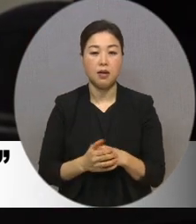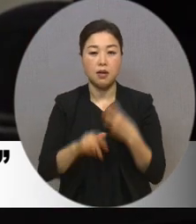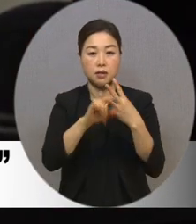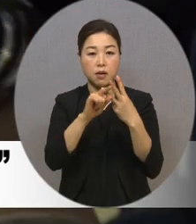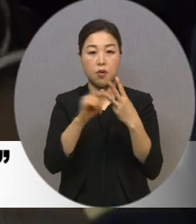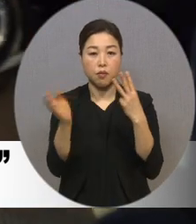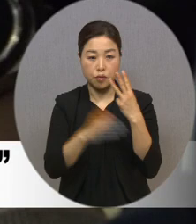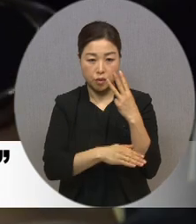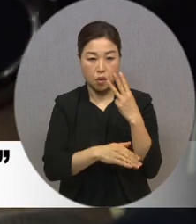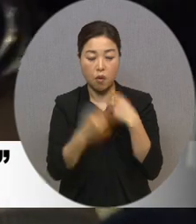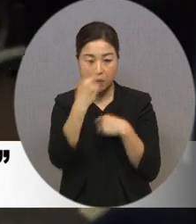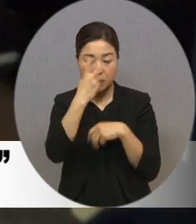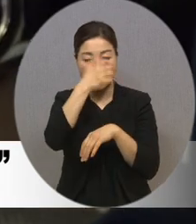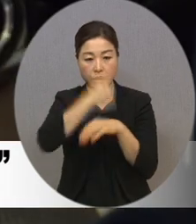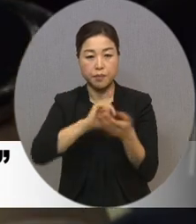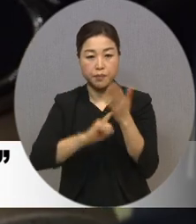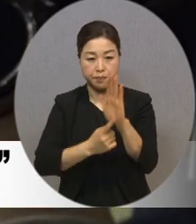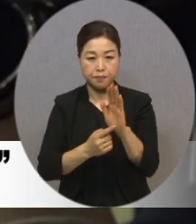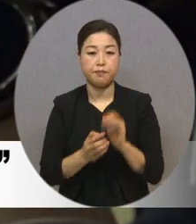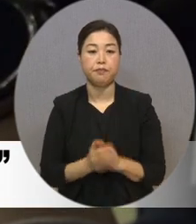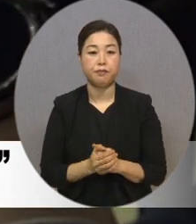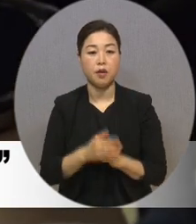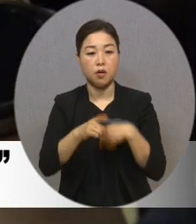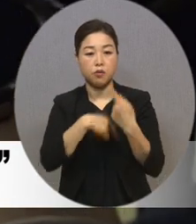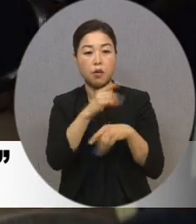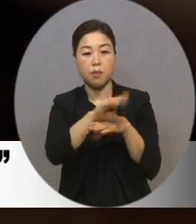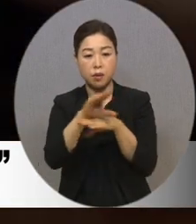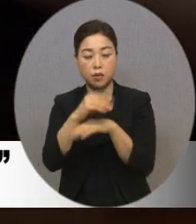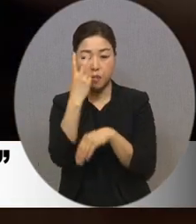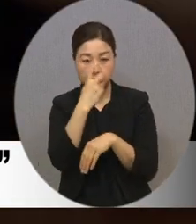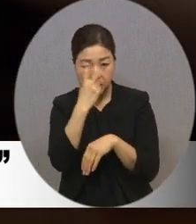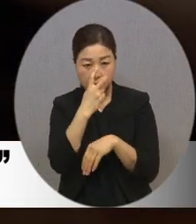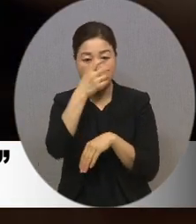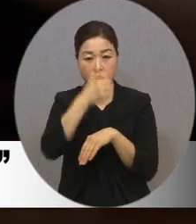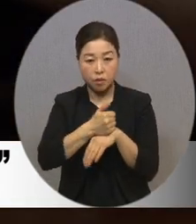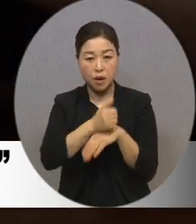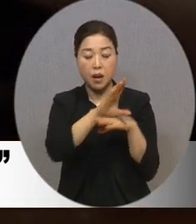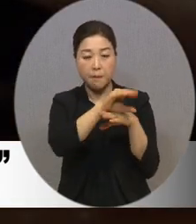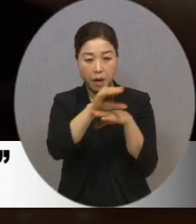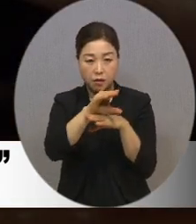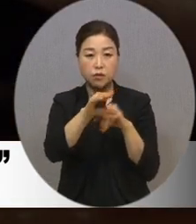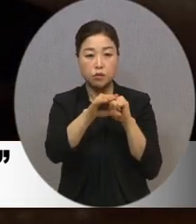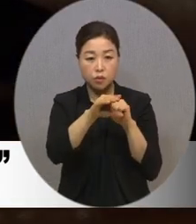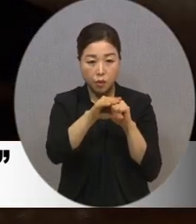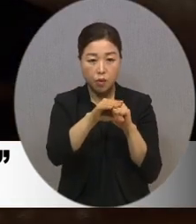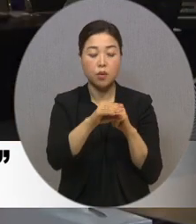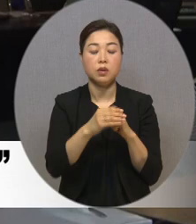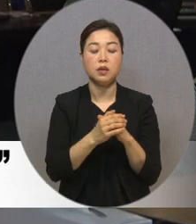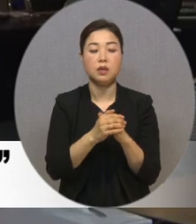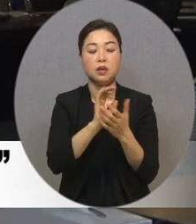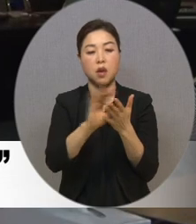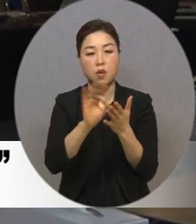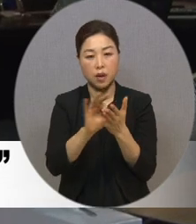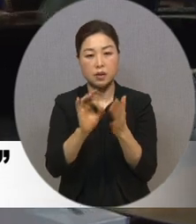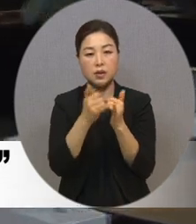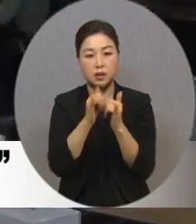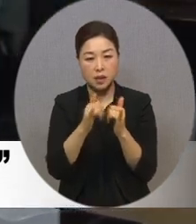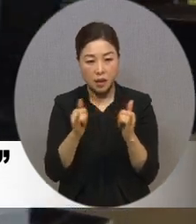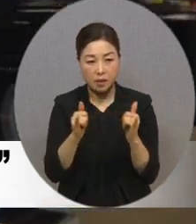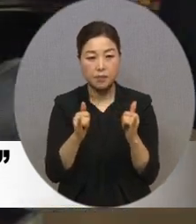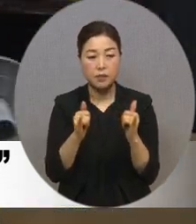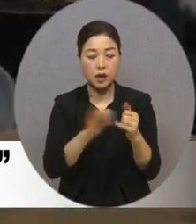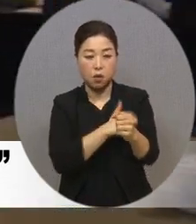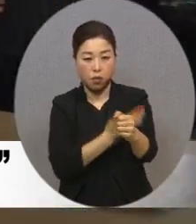예정입니다. 한농협은 수어 방송 모니터링을 통해 방송 소비층의 권리 증진과 더불어 공중파 방송